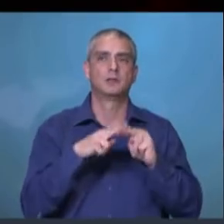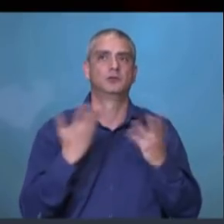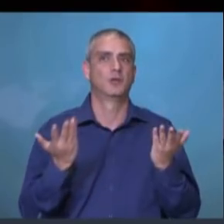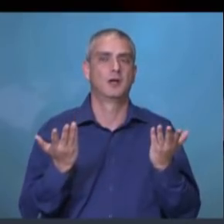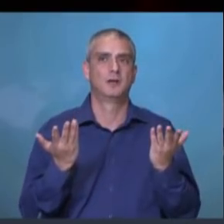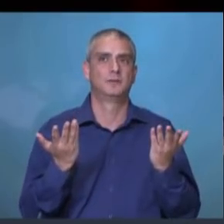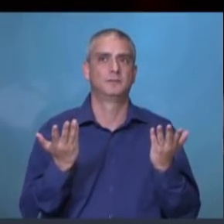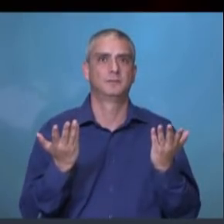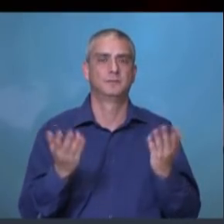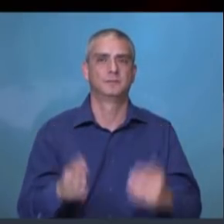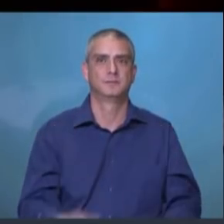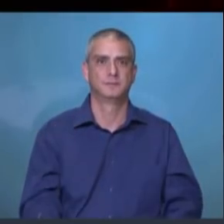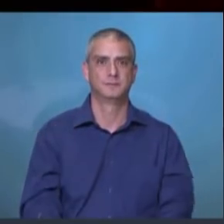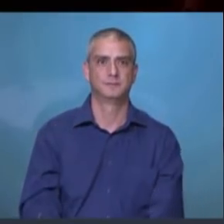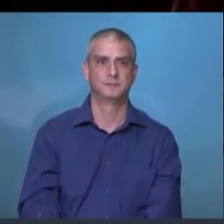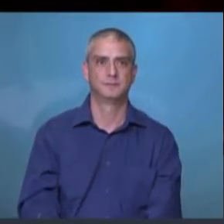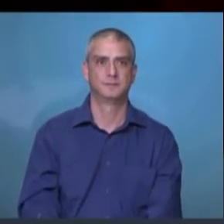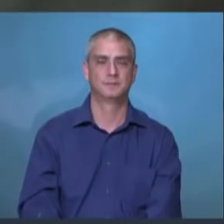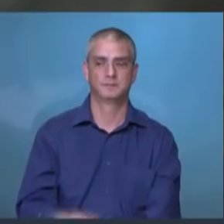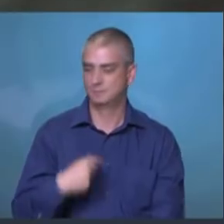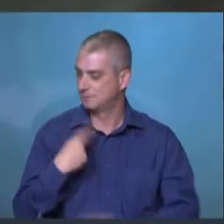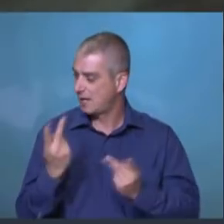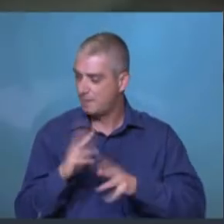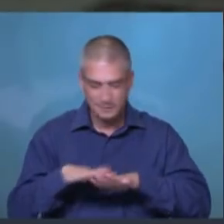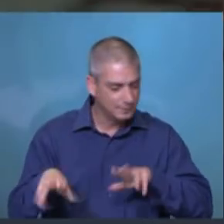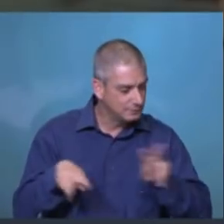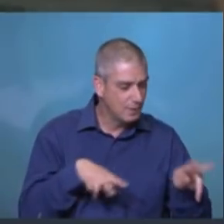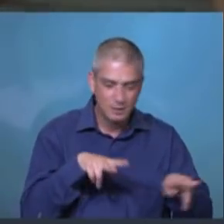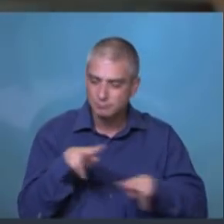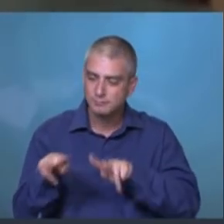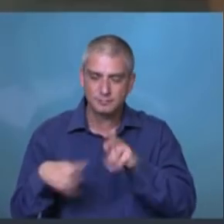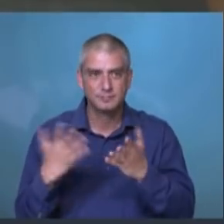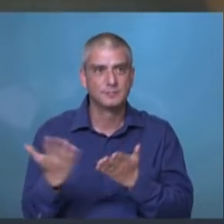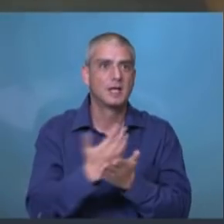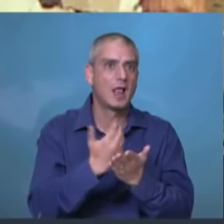ממה שנשאר שם. פשוט התחלנו לחפש ברצפה, ללקט...